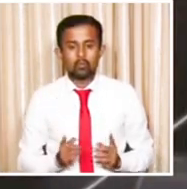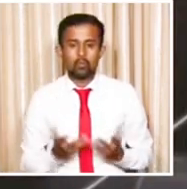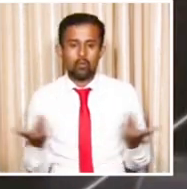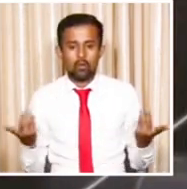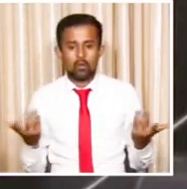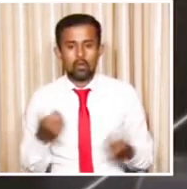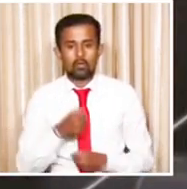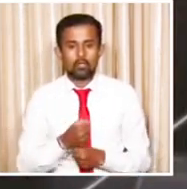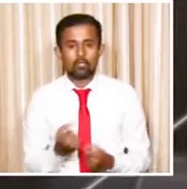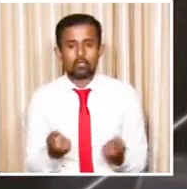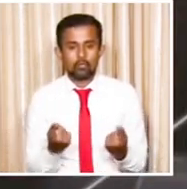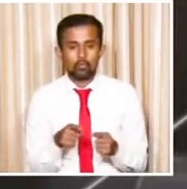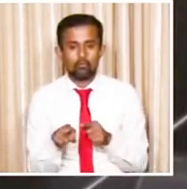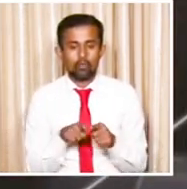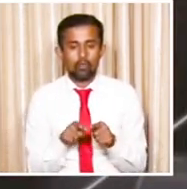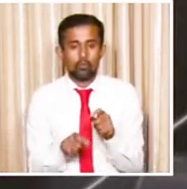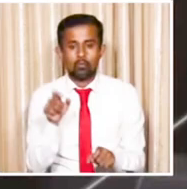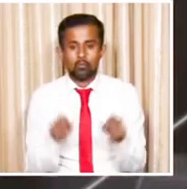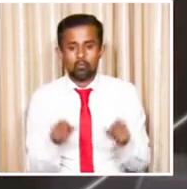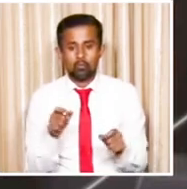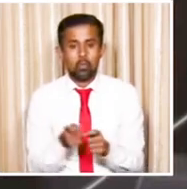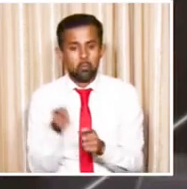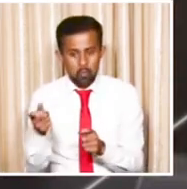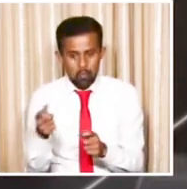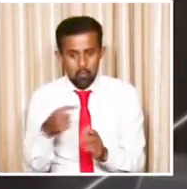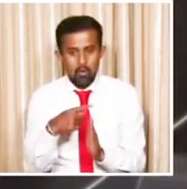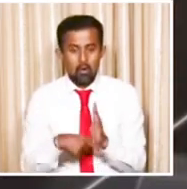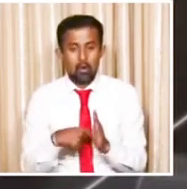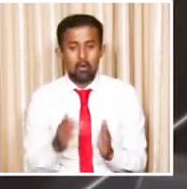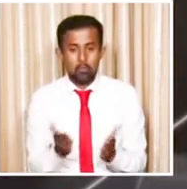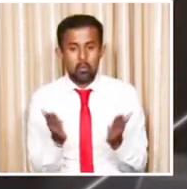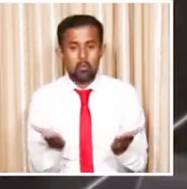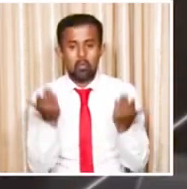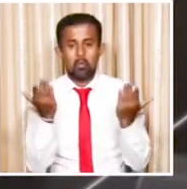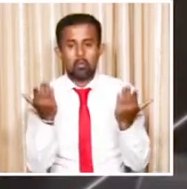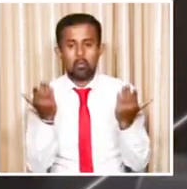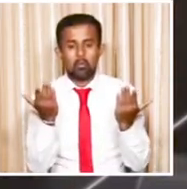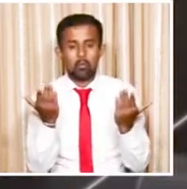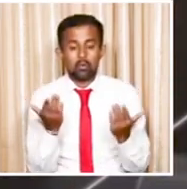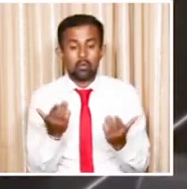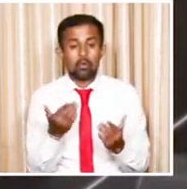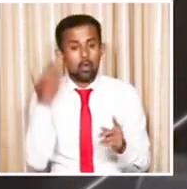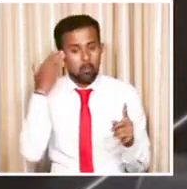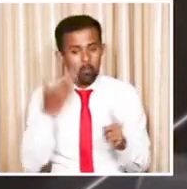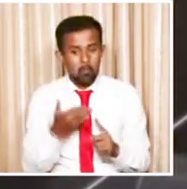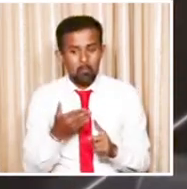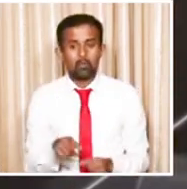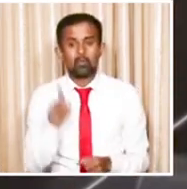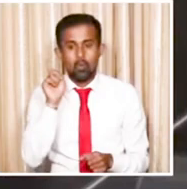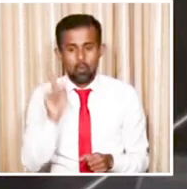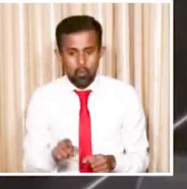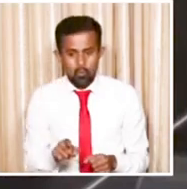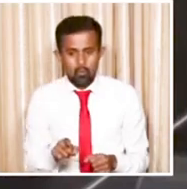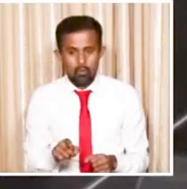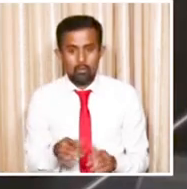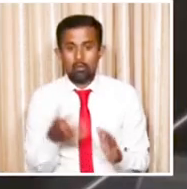රජයේ අවශ්‍යතාවයේ අනුව මිනිසුන්ගේ ගෙවල් ගෙවන්න තියෙනවා රටේ රට පවත්වාගෙන යන්න තියෙනවා ඒ කාරණා වෙනුවෙන් අනුමත කරනවා හැබැයි